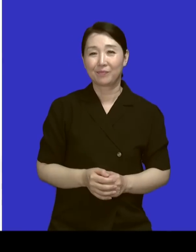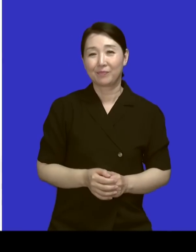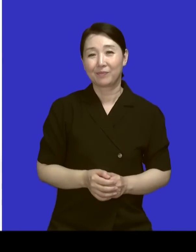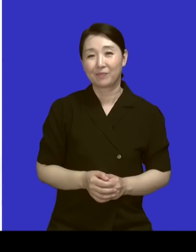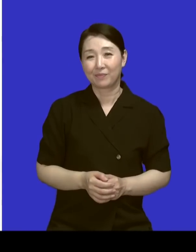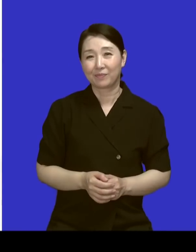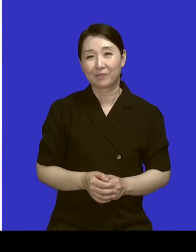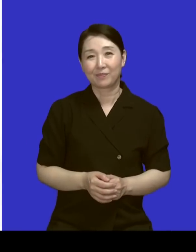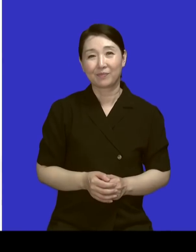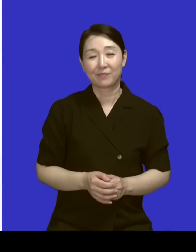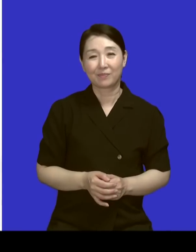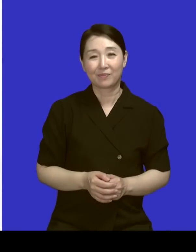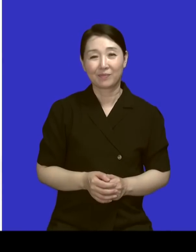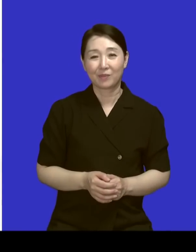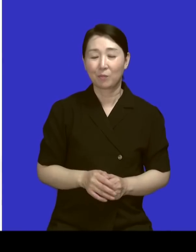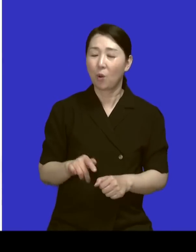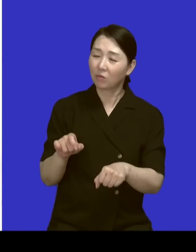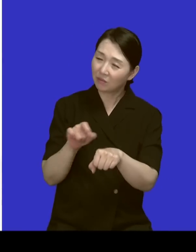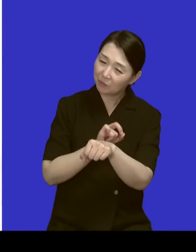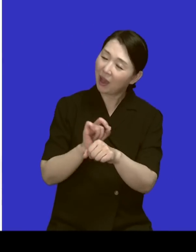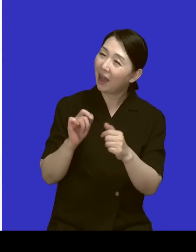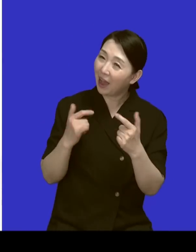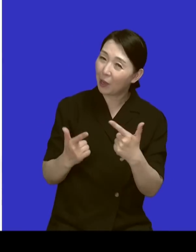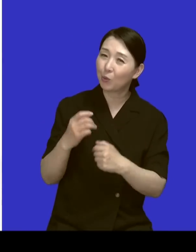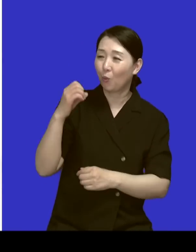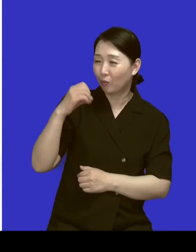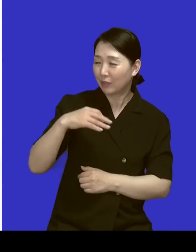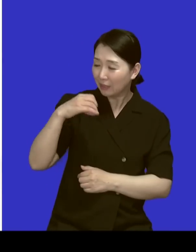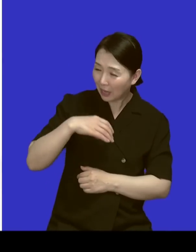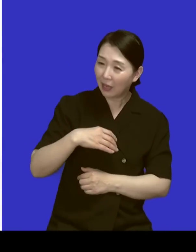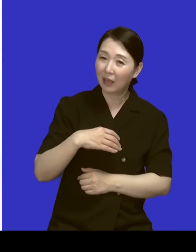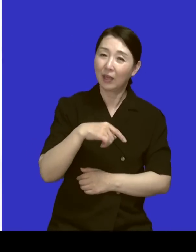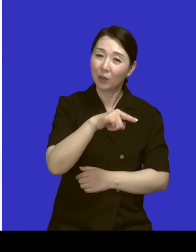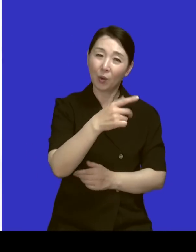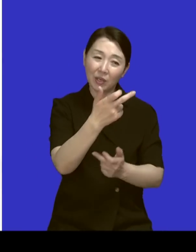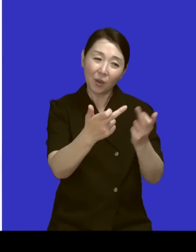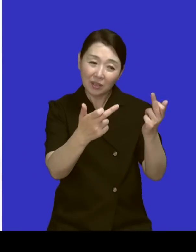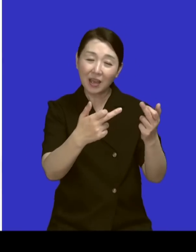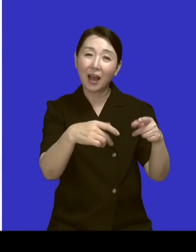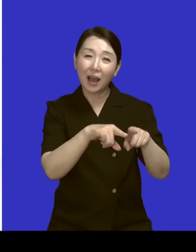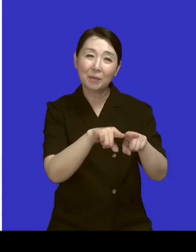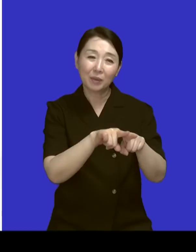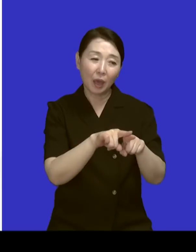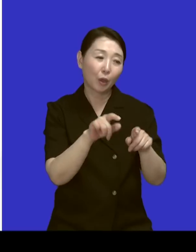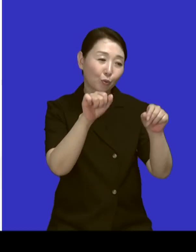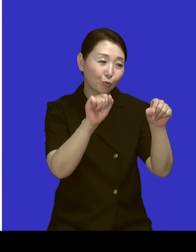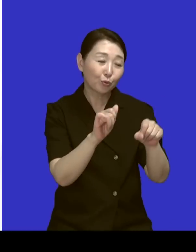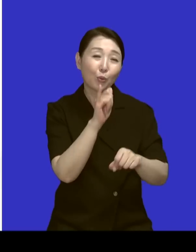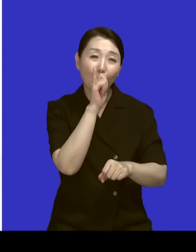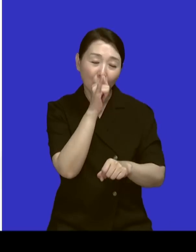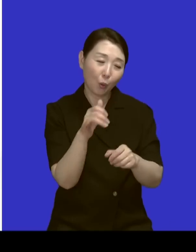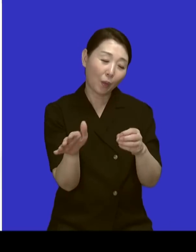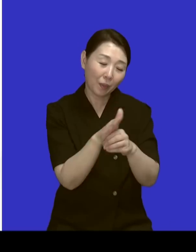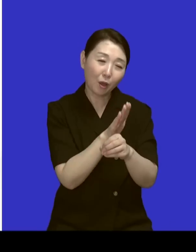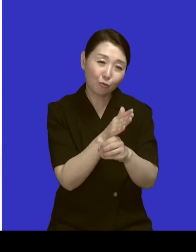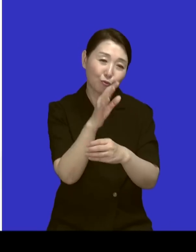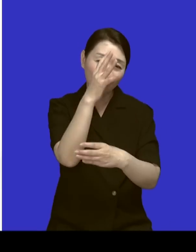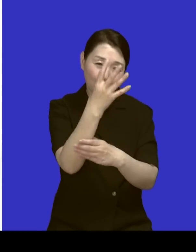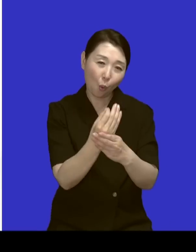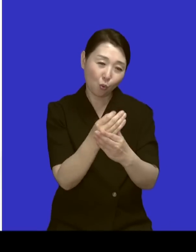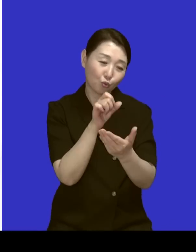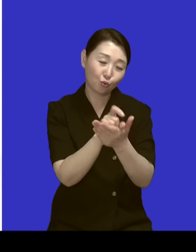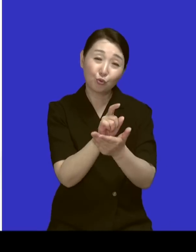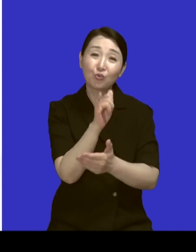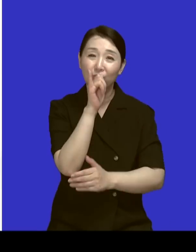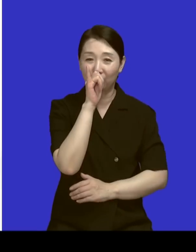사실 뭐 크게 뭐 어떤 특별한 건 아니라 그냥 거기에 있는 형제들하고 같이 운동도 하고 네. 탁구도 하고 농구도 하고 축구도